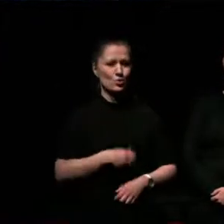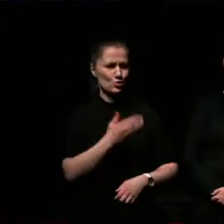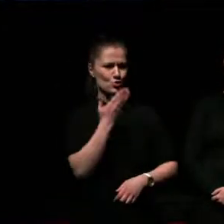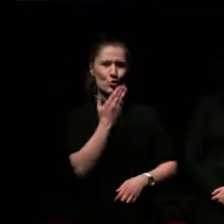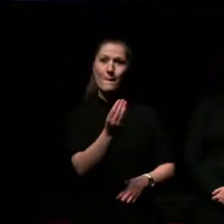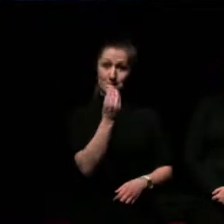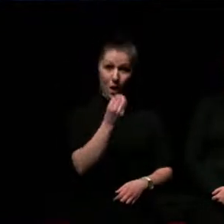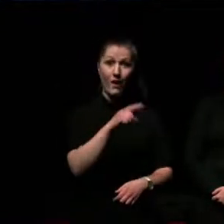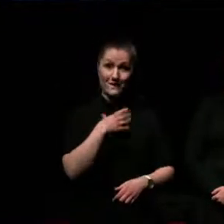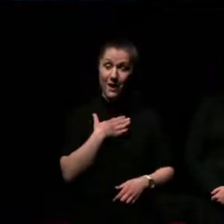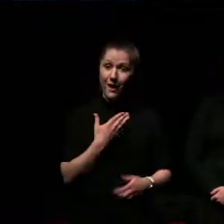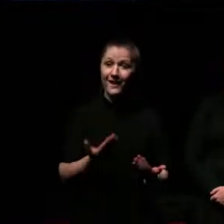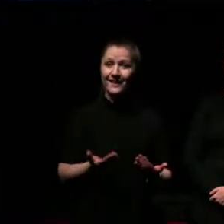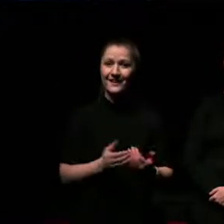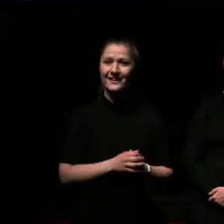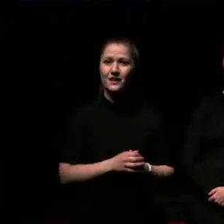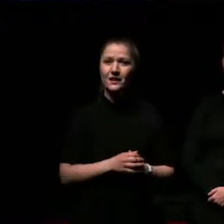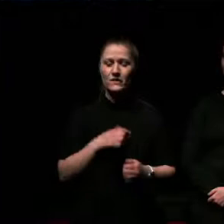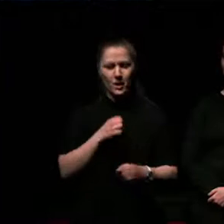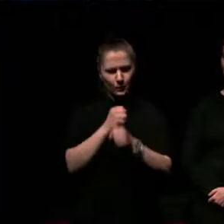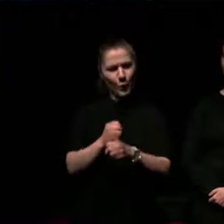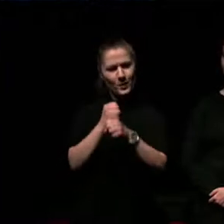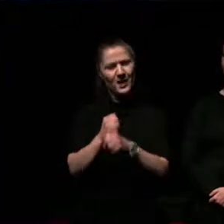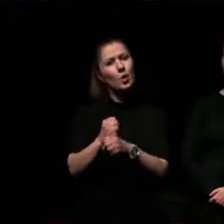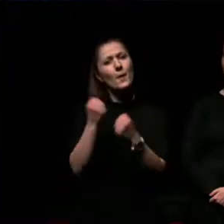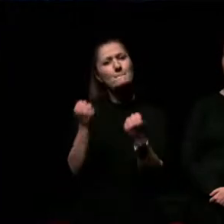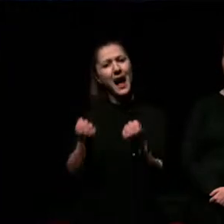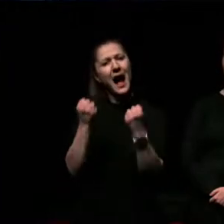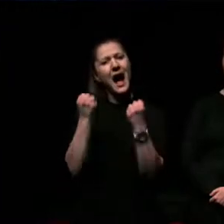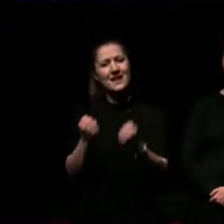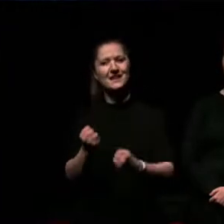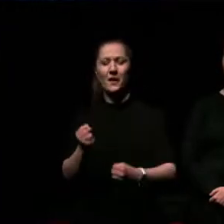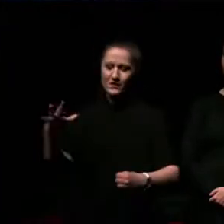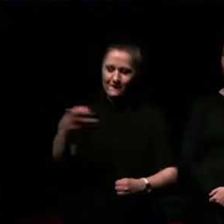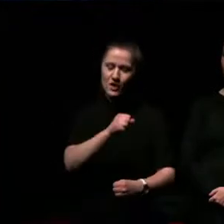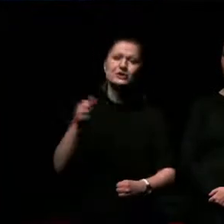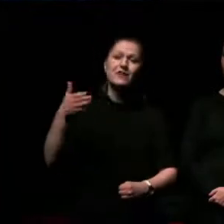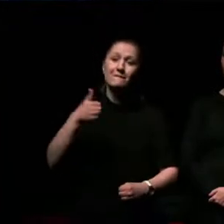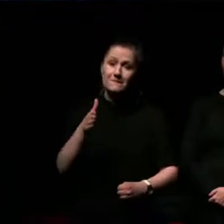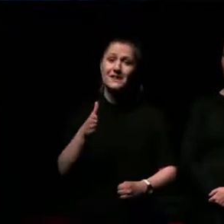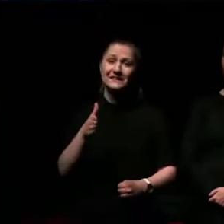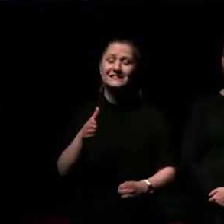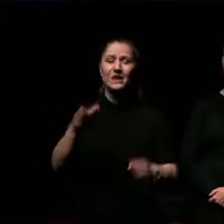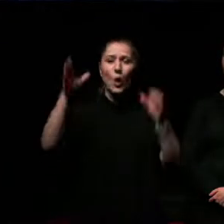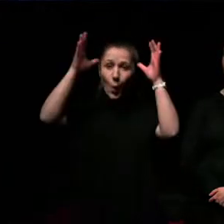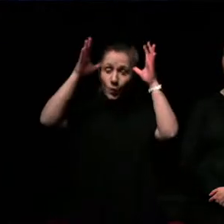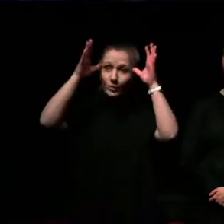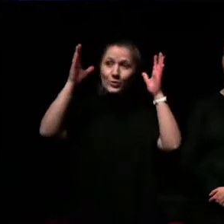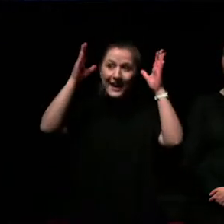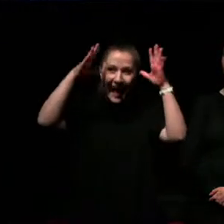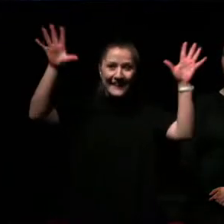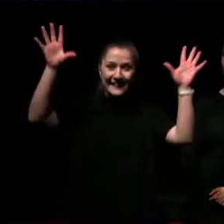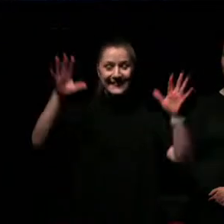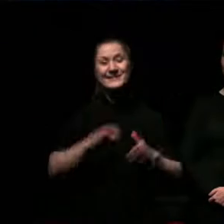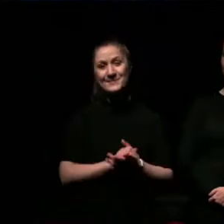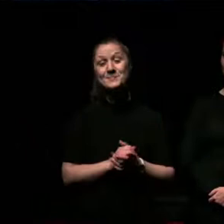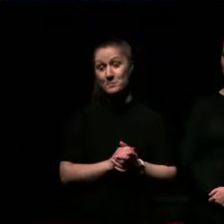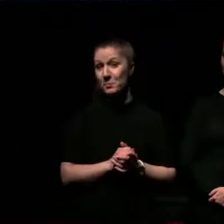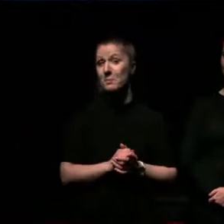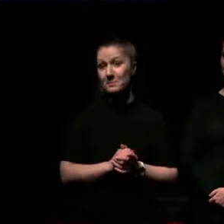maten vi har. Vi har opprettholdt bærekraftig fangst av fisk og